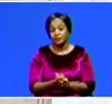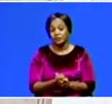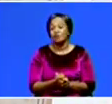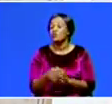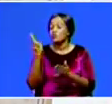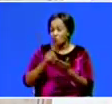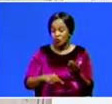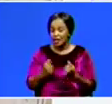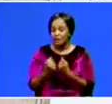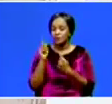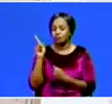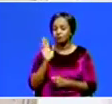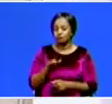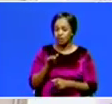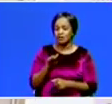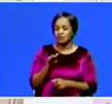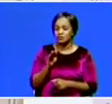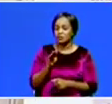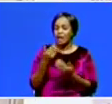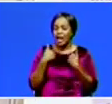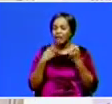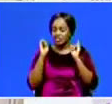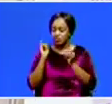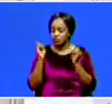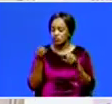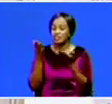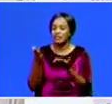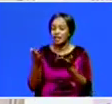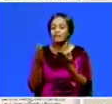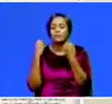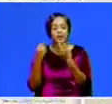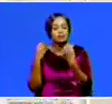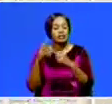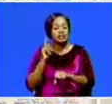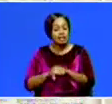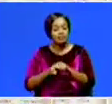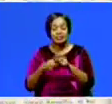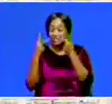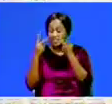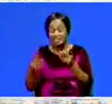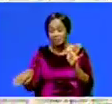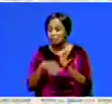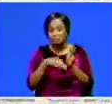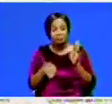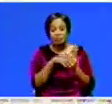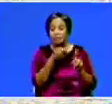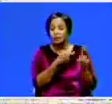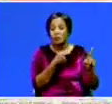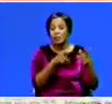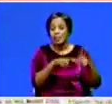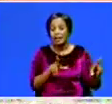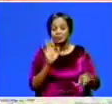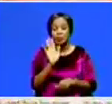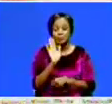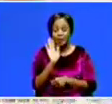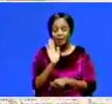Mwanaisha Bilali amekuwa katika vyombo vya habari kwa miongo kadhaa akiangaziwa kuhusiana na kufurushwa kwake kutoka nyumbani